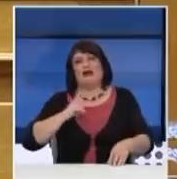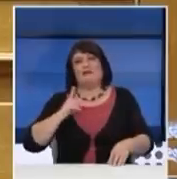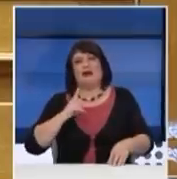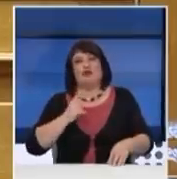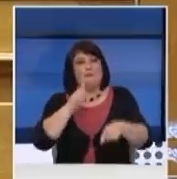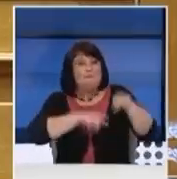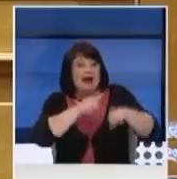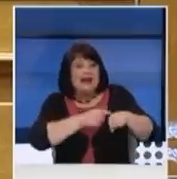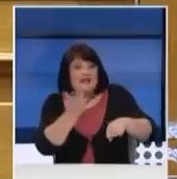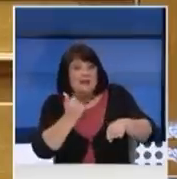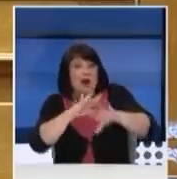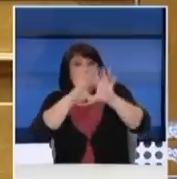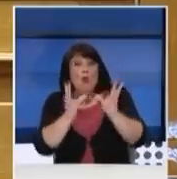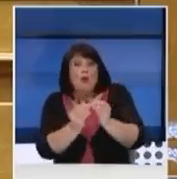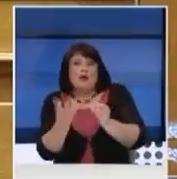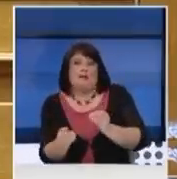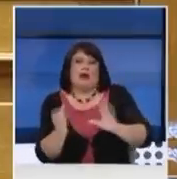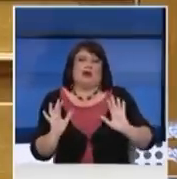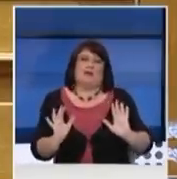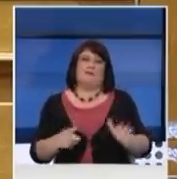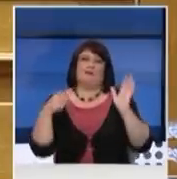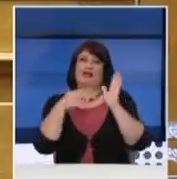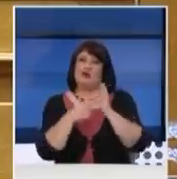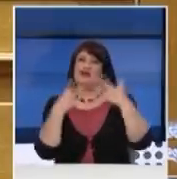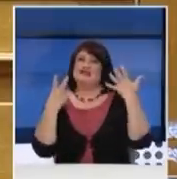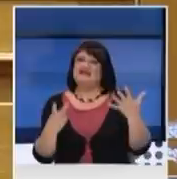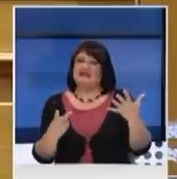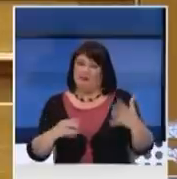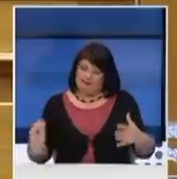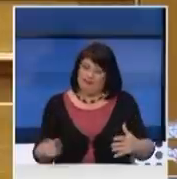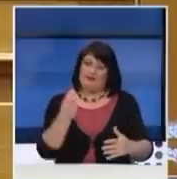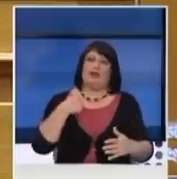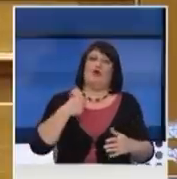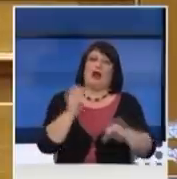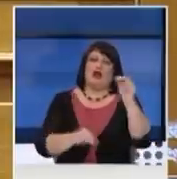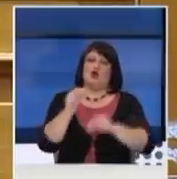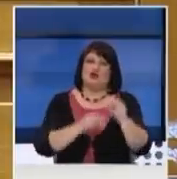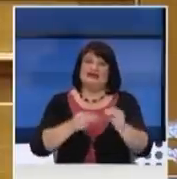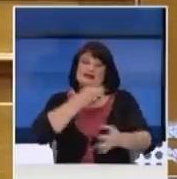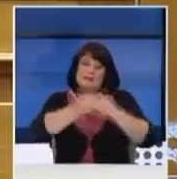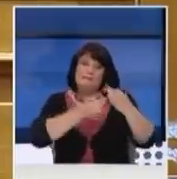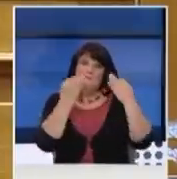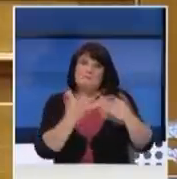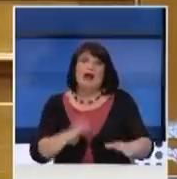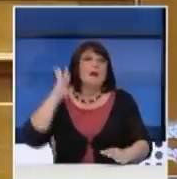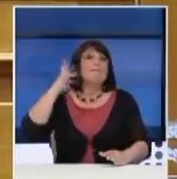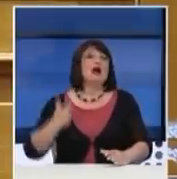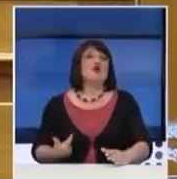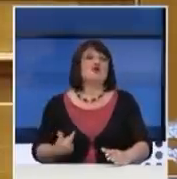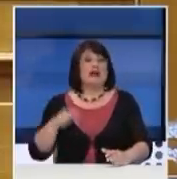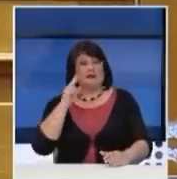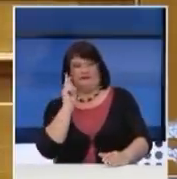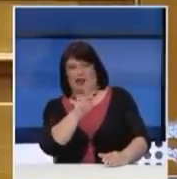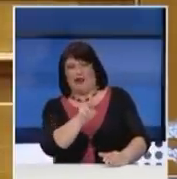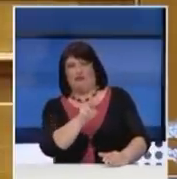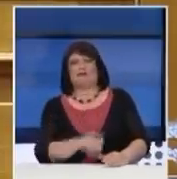υπάρχει ολική. Και θα σας το εξηγήσω σε λίγο. Από το 2007 που μπήκα εδώ, τα έλεγα. Είναι εδώ η κυρία Μπακογιάννη.